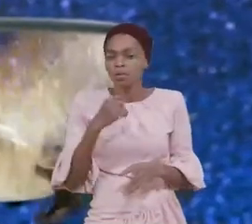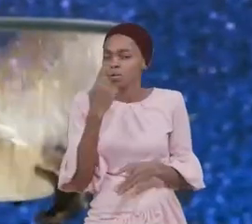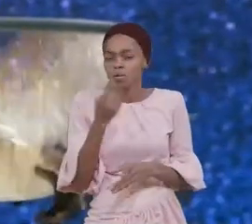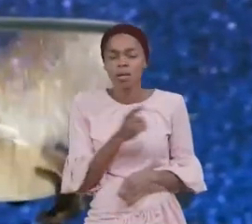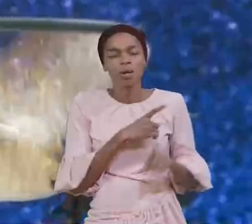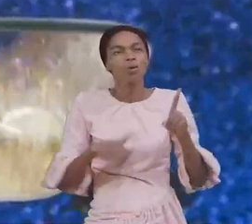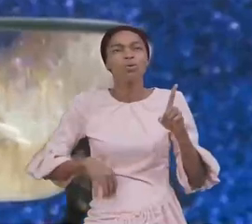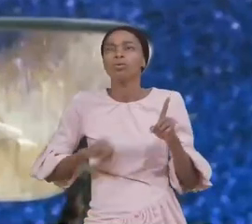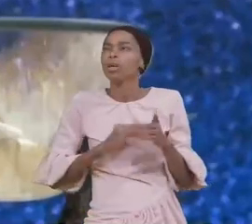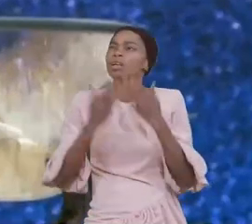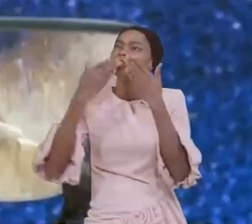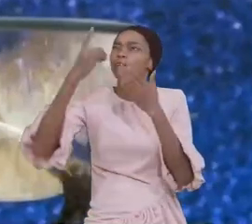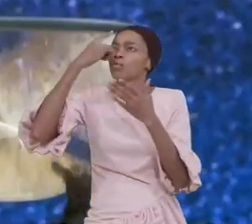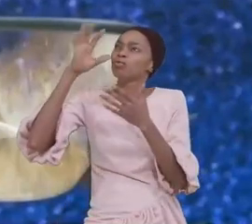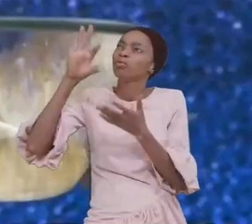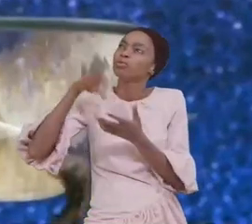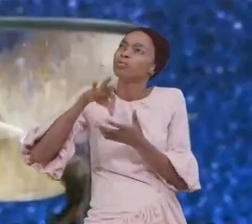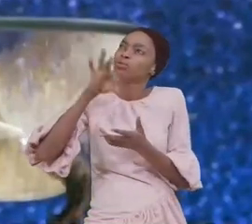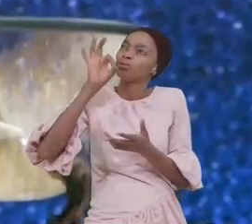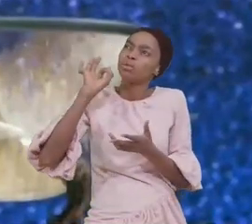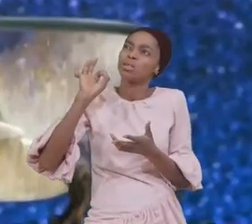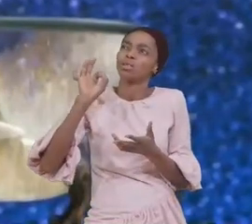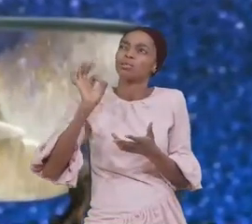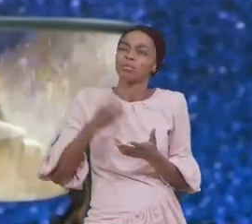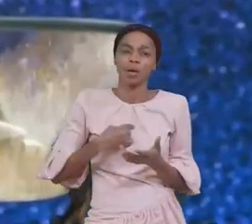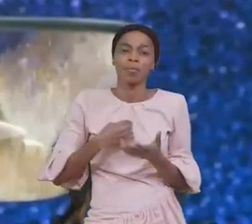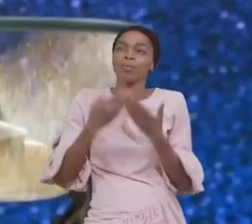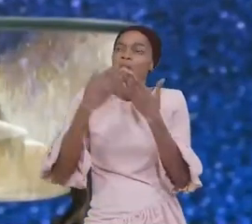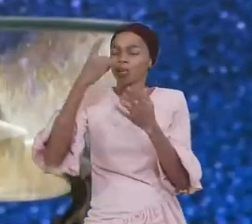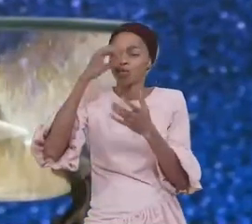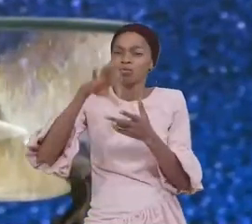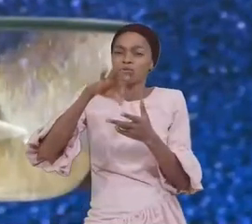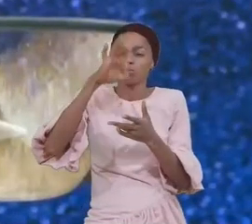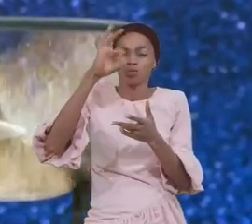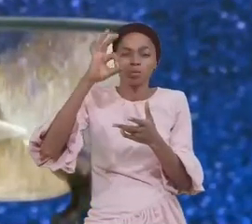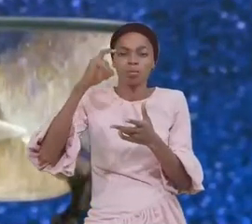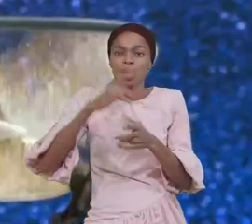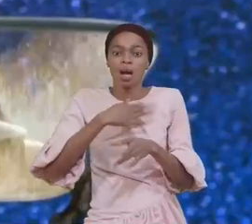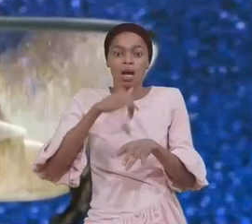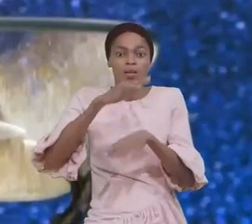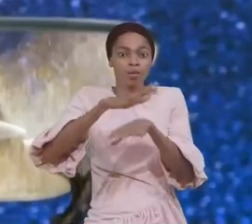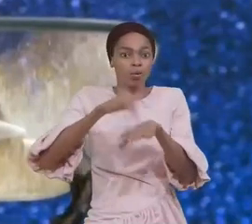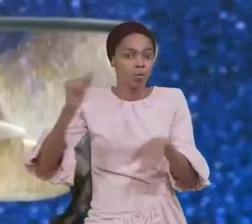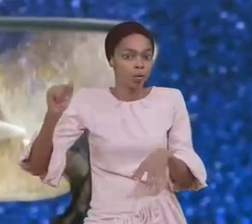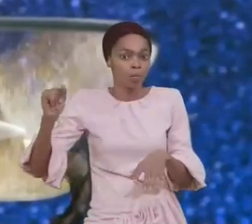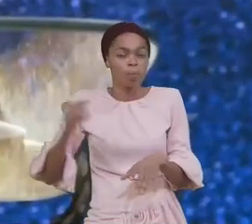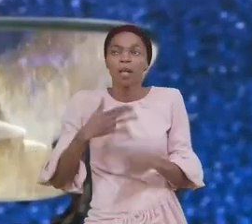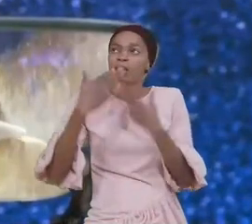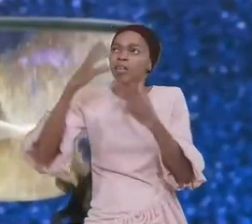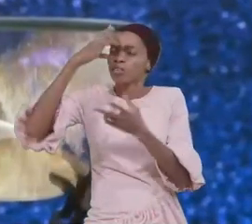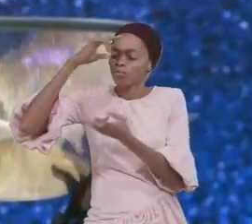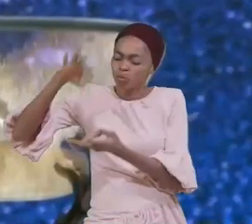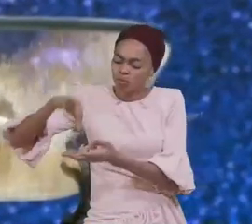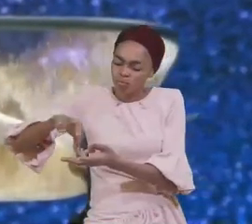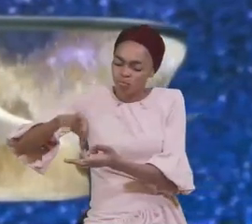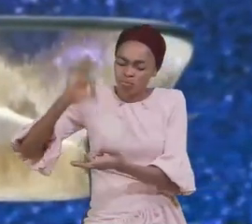je te rends gloire, je te rends grâce pour ton choix. Merci pour l'appel. Merci de m'avoir